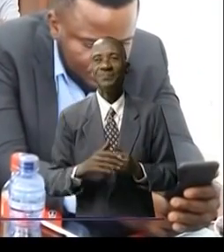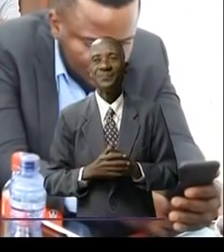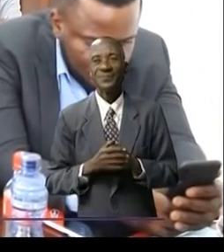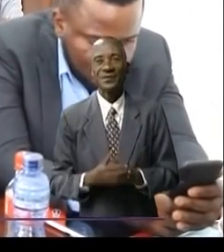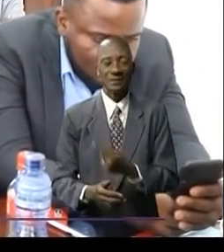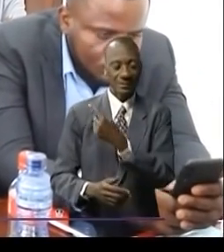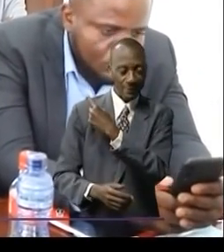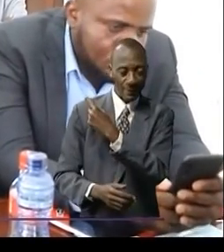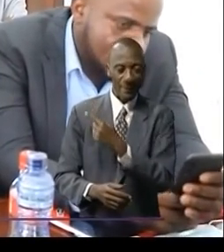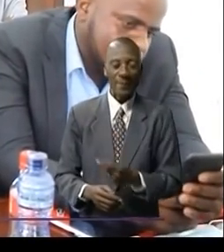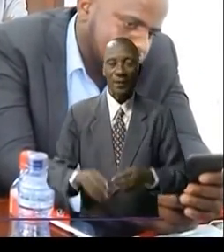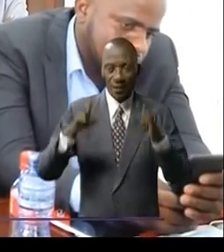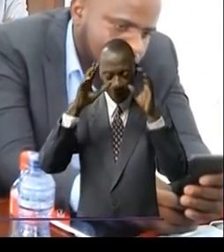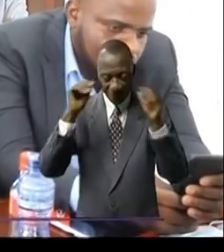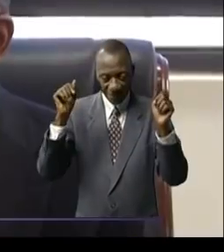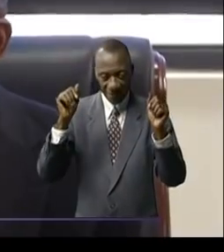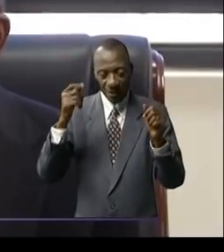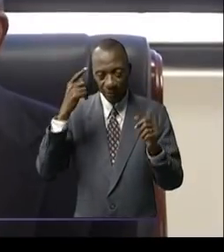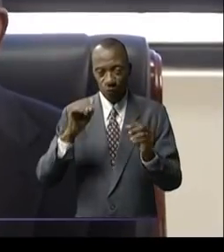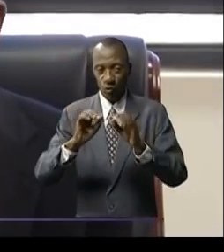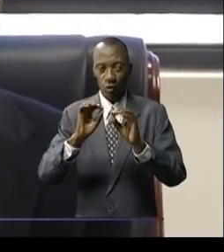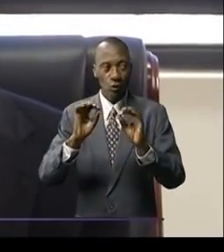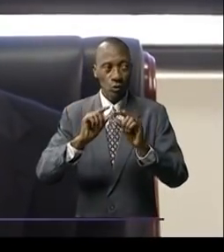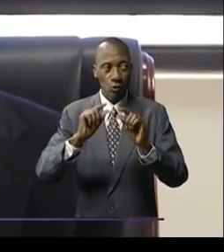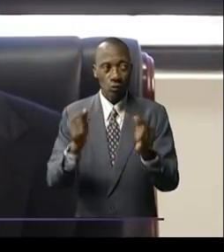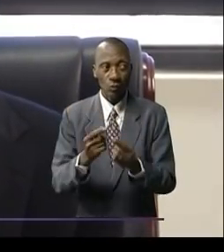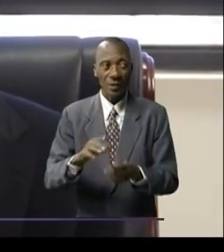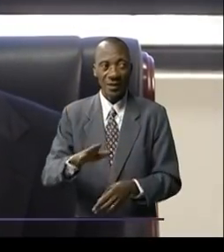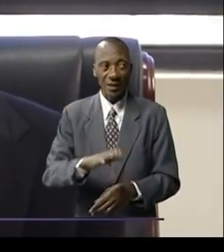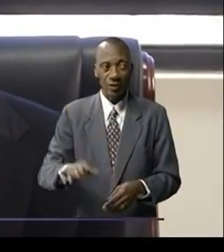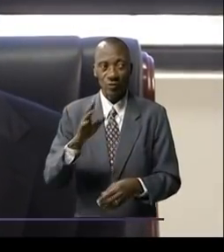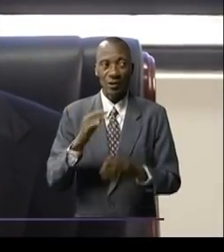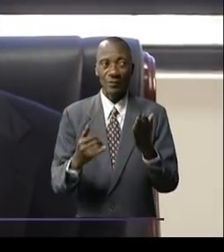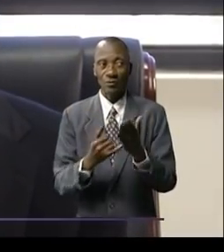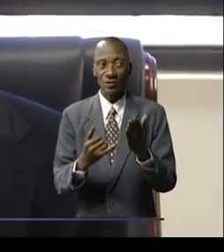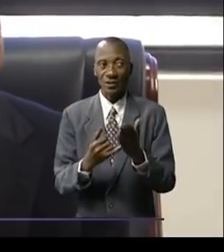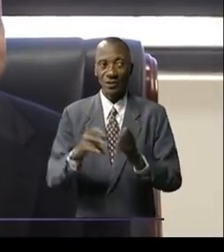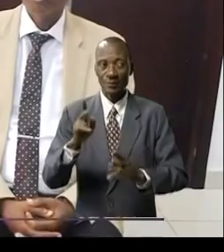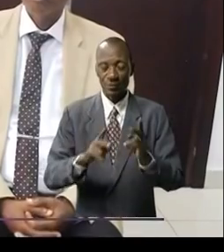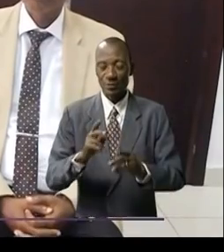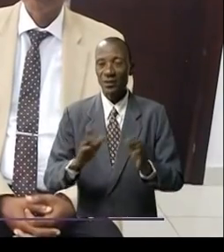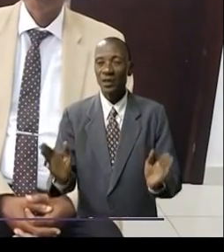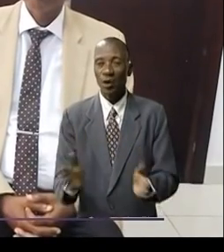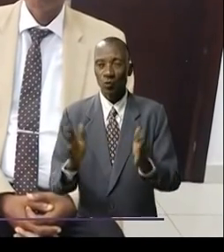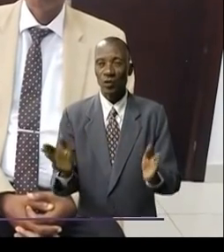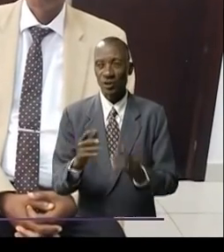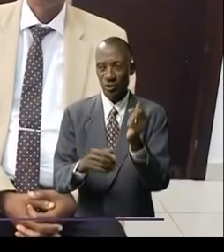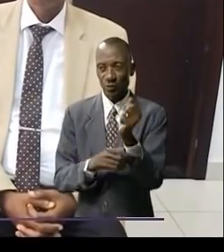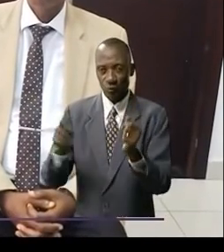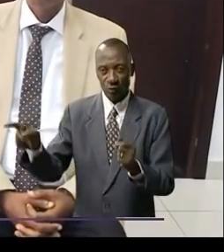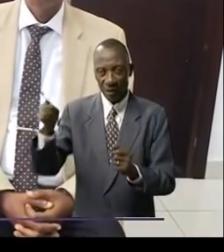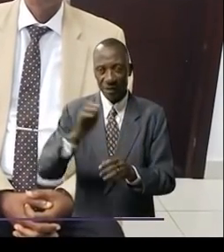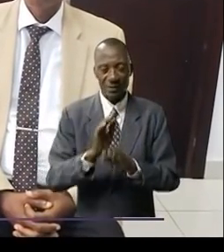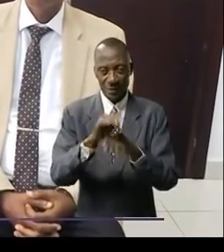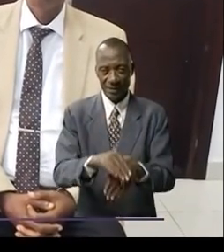Médard Ilunga, président de l'Ordre national des ingénieurs civils, d'encourager les bénéficiaires de cette remise à